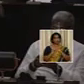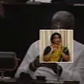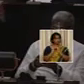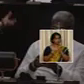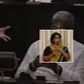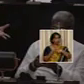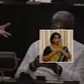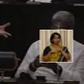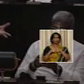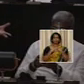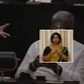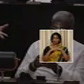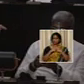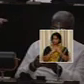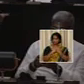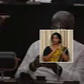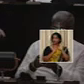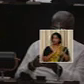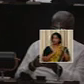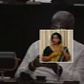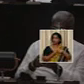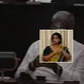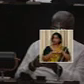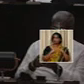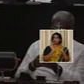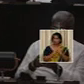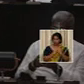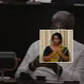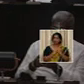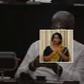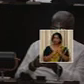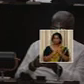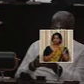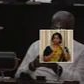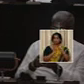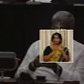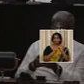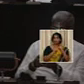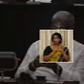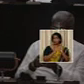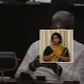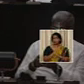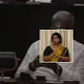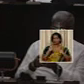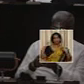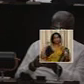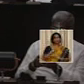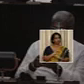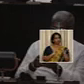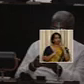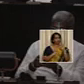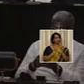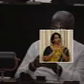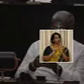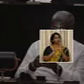පොහොර සමාගම් වලින්. එතකොට මේ පොහොර සමාගම් කෝප් කමිටුවේ විෂයපතේට ඇතුල් වෙනවා. එතකොට කෝප්